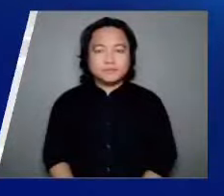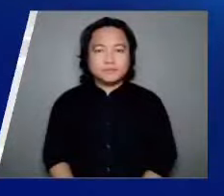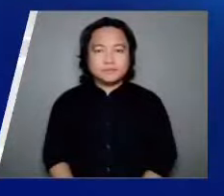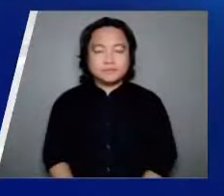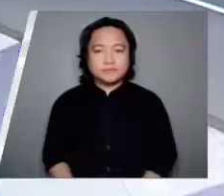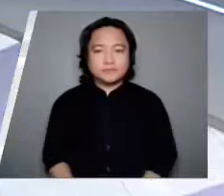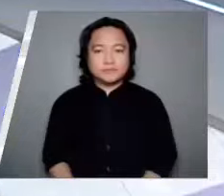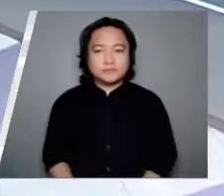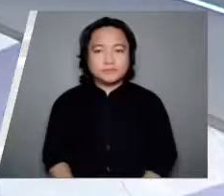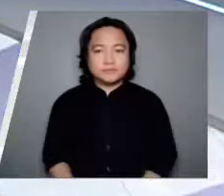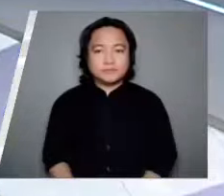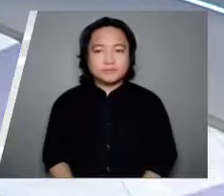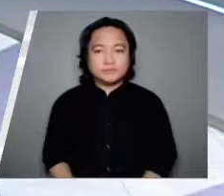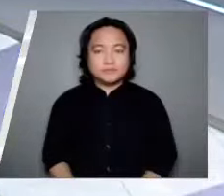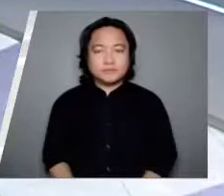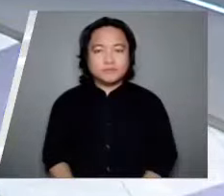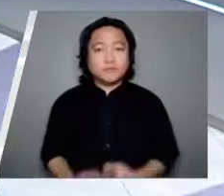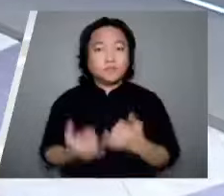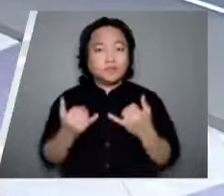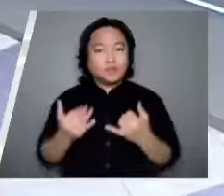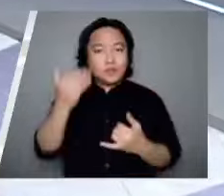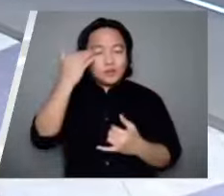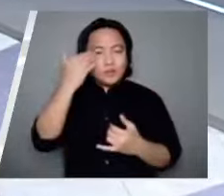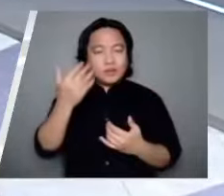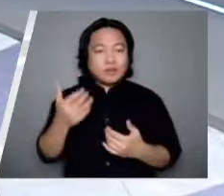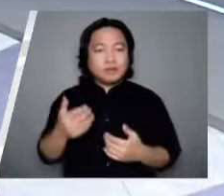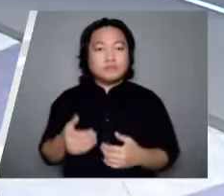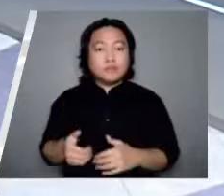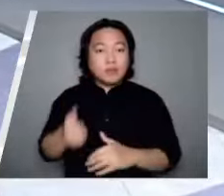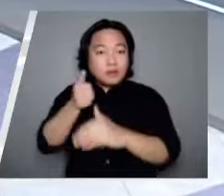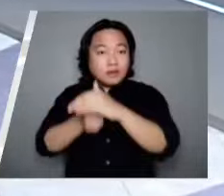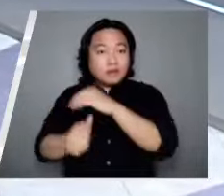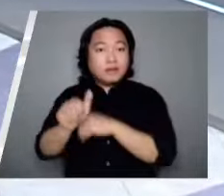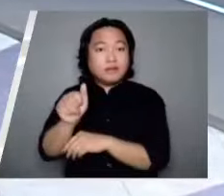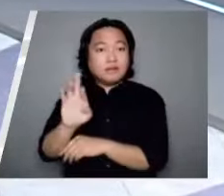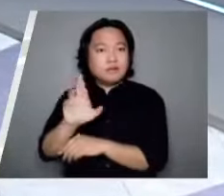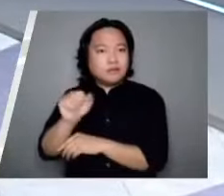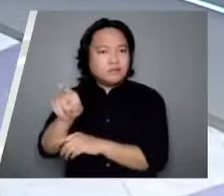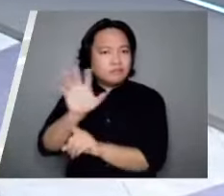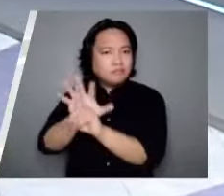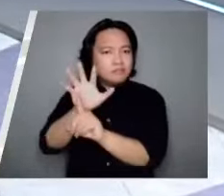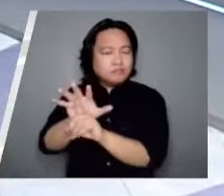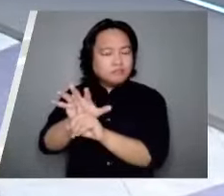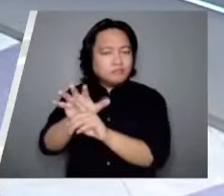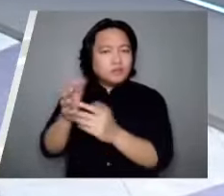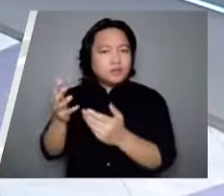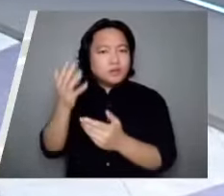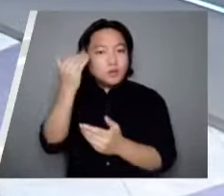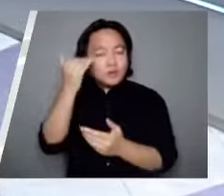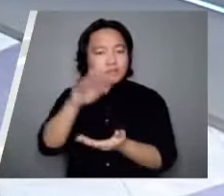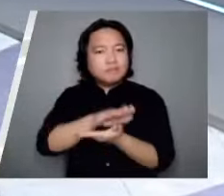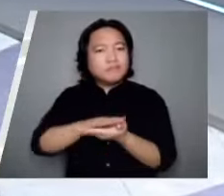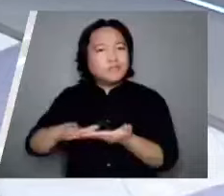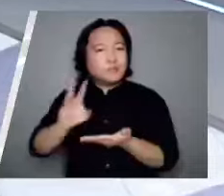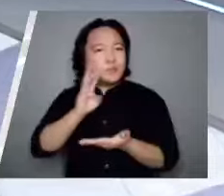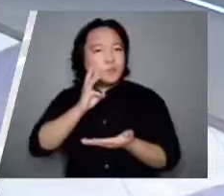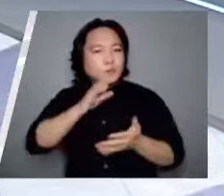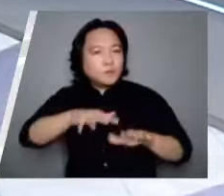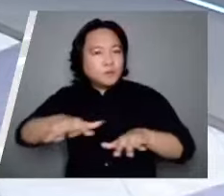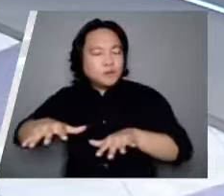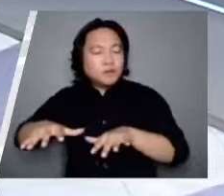Dinarayo ang isang irrigation tunnel sa Abra dahil sa malinis at malabig na tubig. At pwede rin magpalamig sa hindi lang isa,